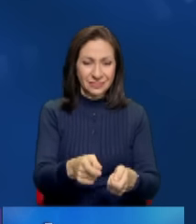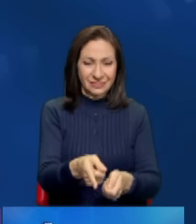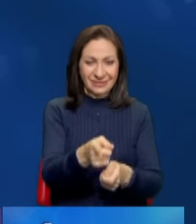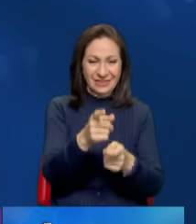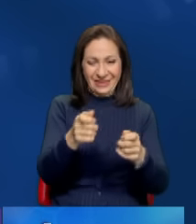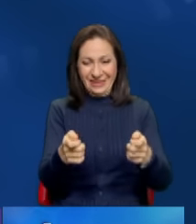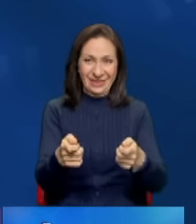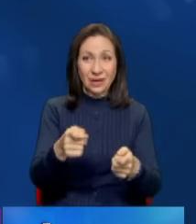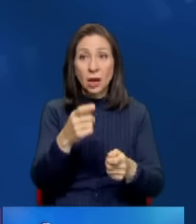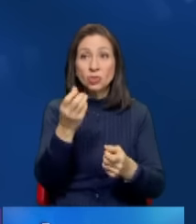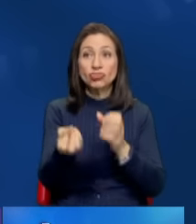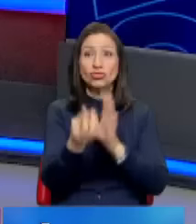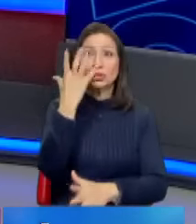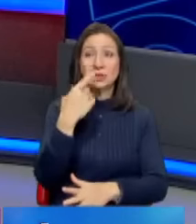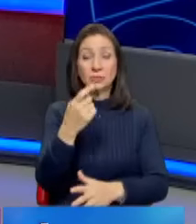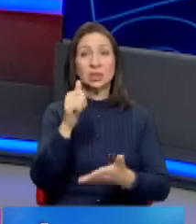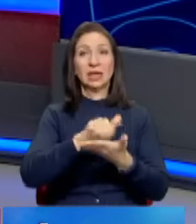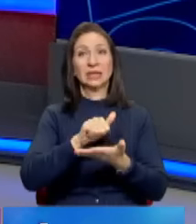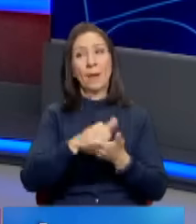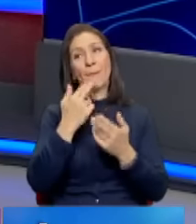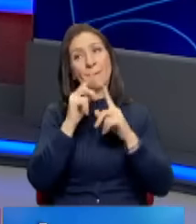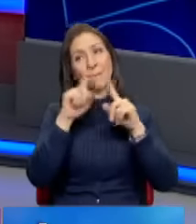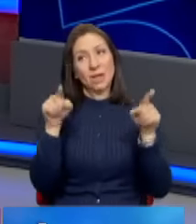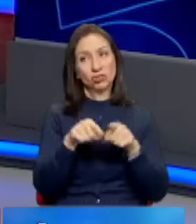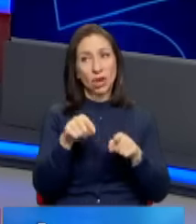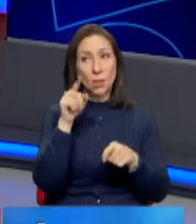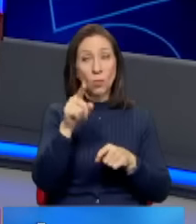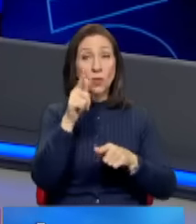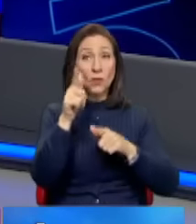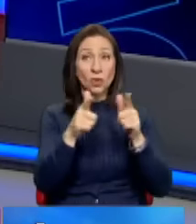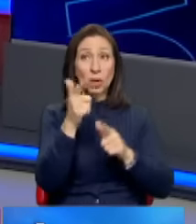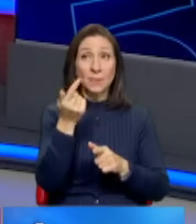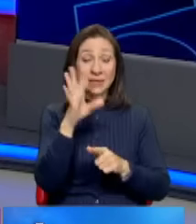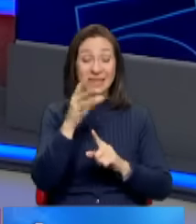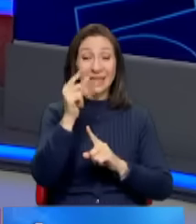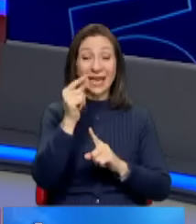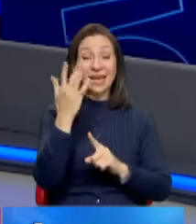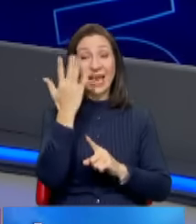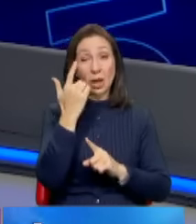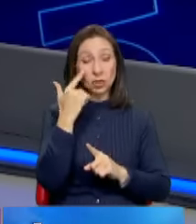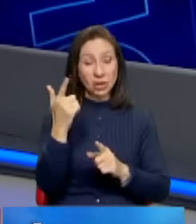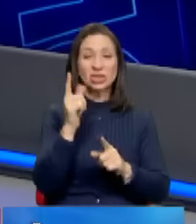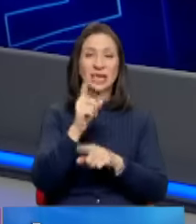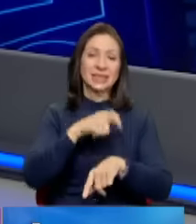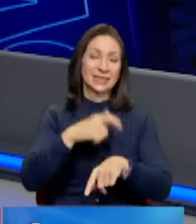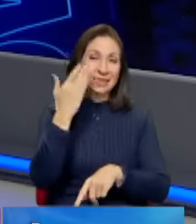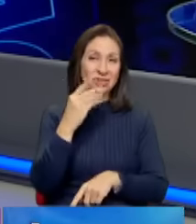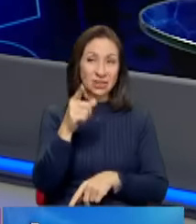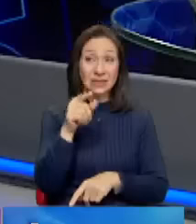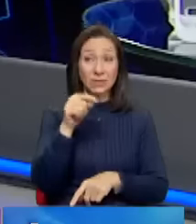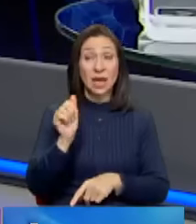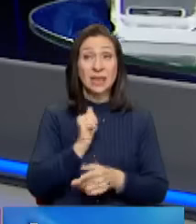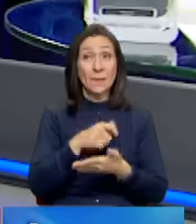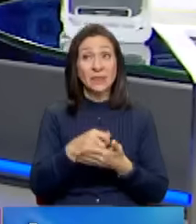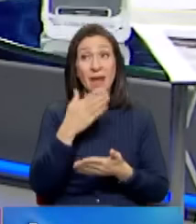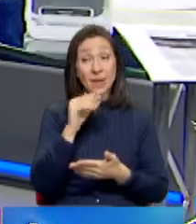görüntüleri ortaya çıktı demiş gazete Pencere. Bu görüntüleri de birazdan yine Çalar Saat'te izleyeceksiniz. Şimdi asgari